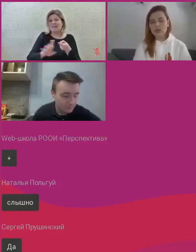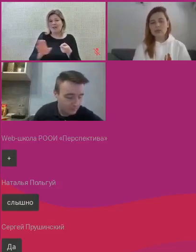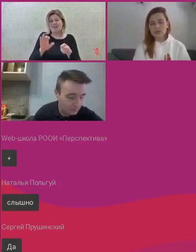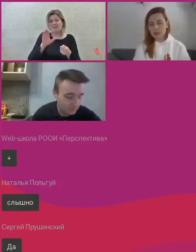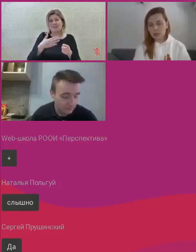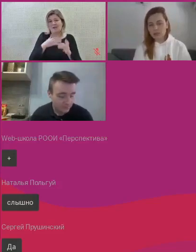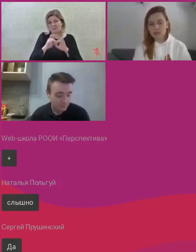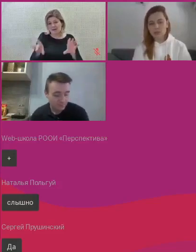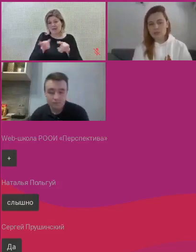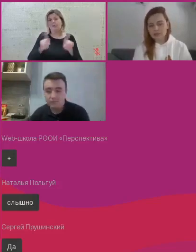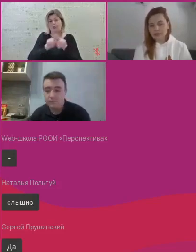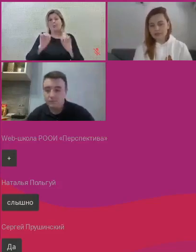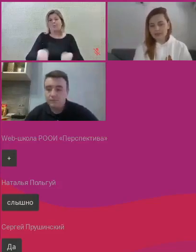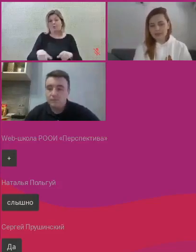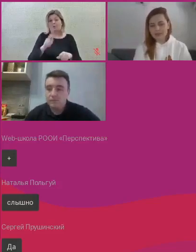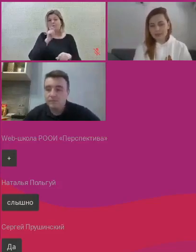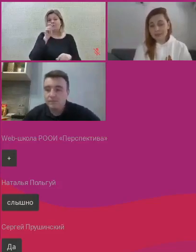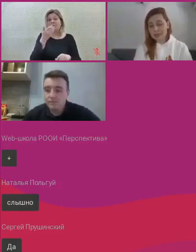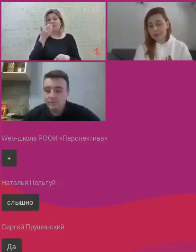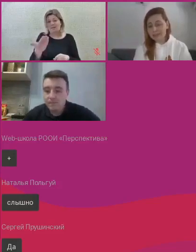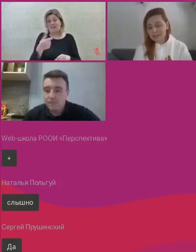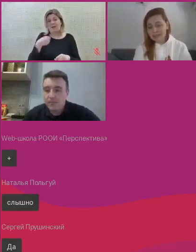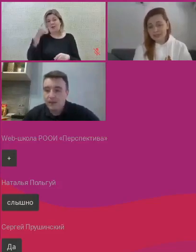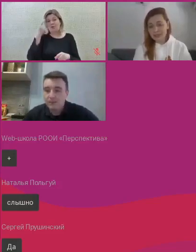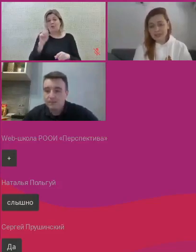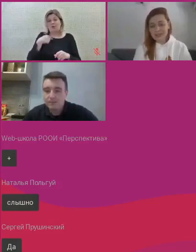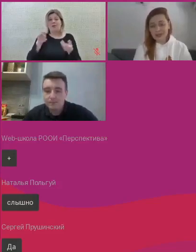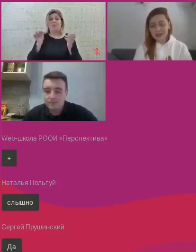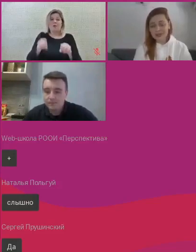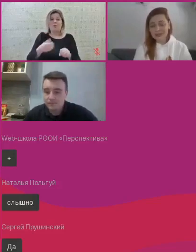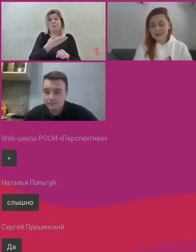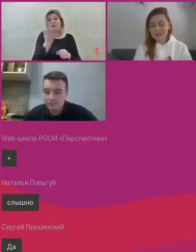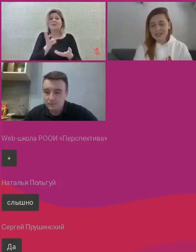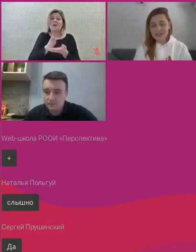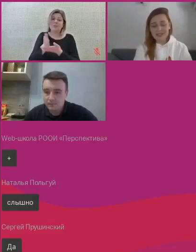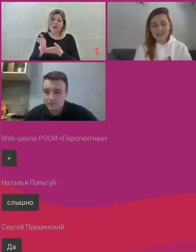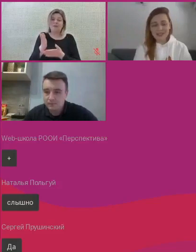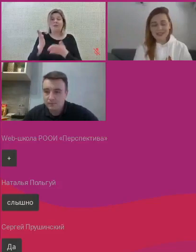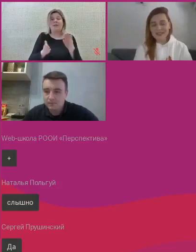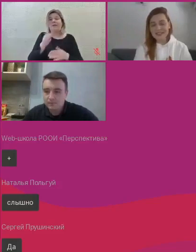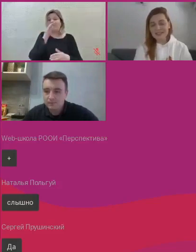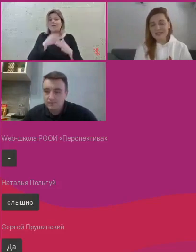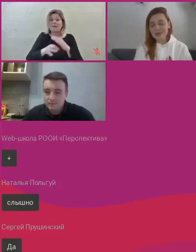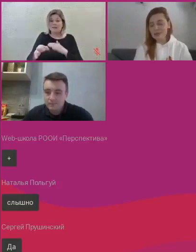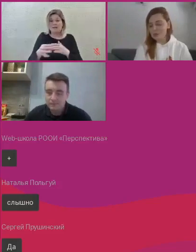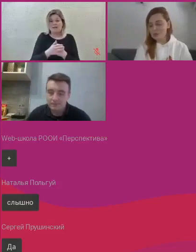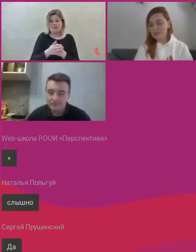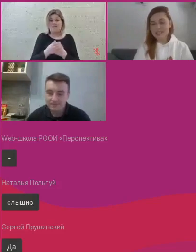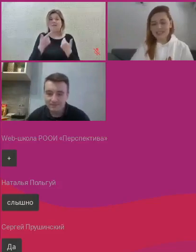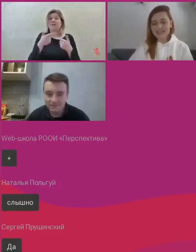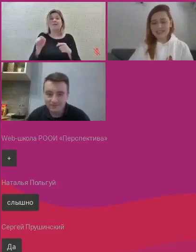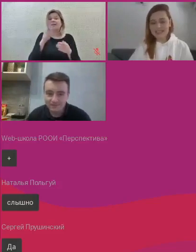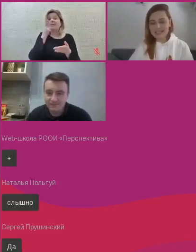что смогу как минимум либо направить, если вдруг не знаю, либо подсказать, где